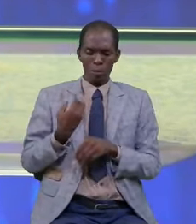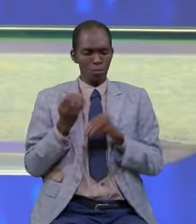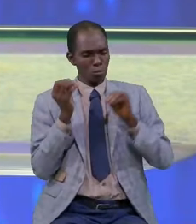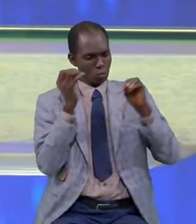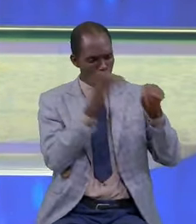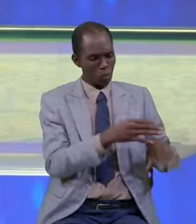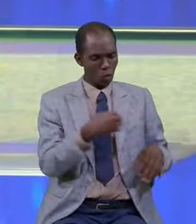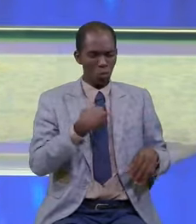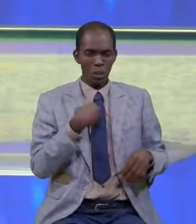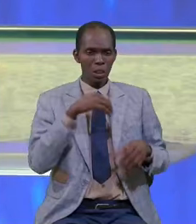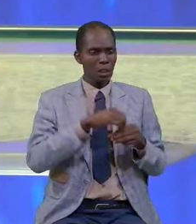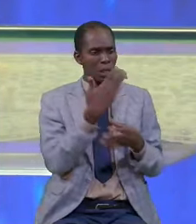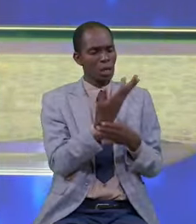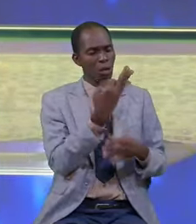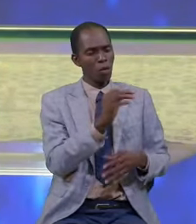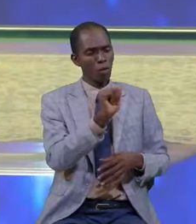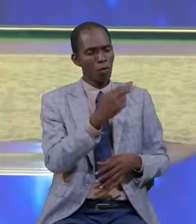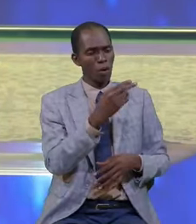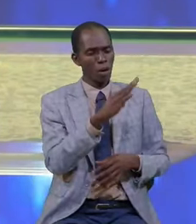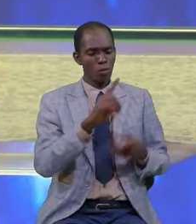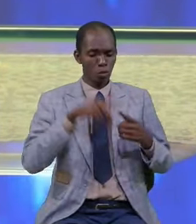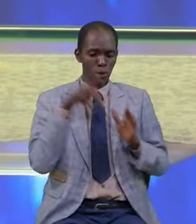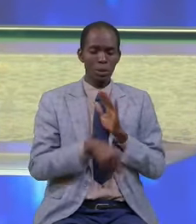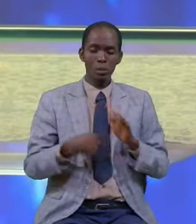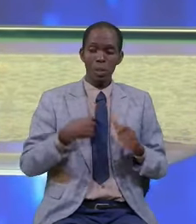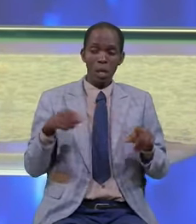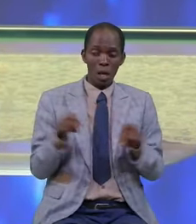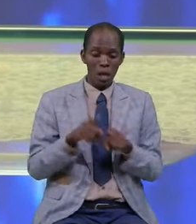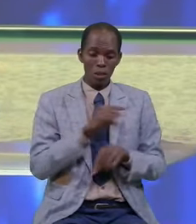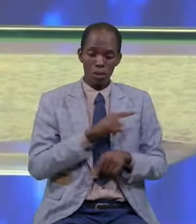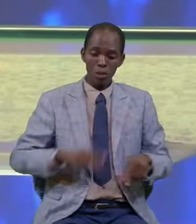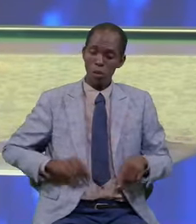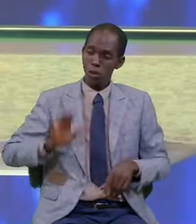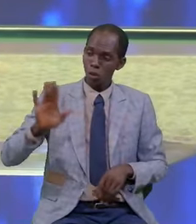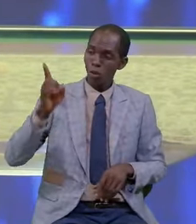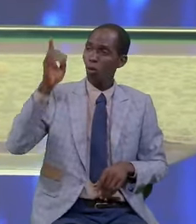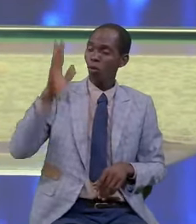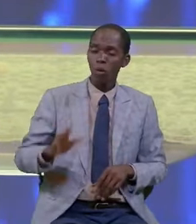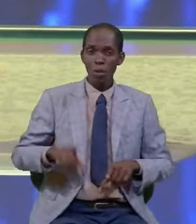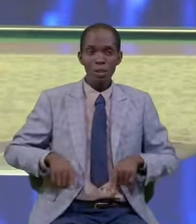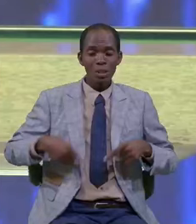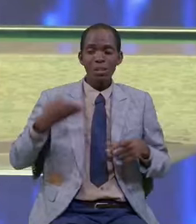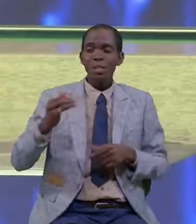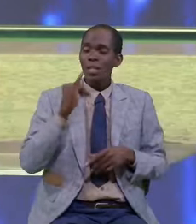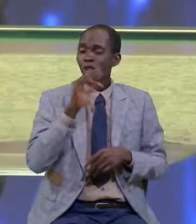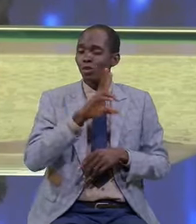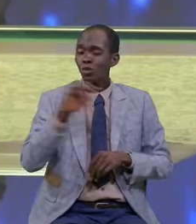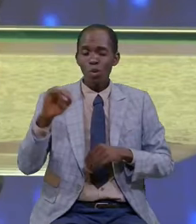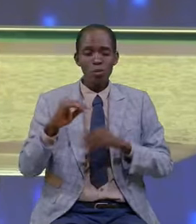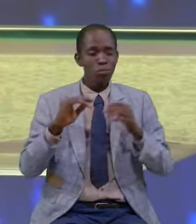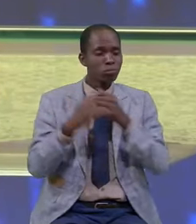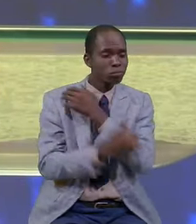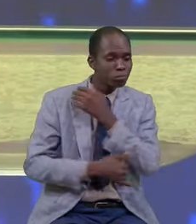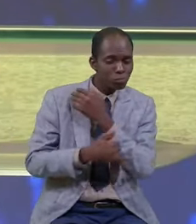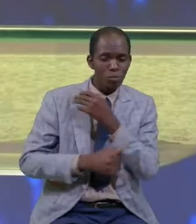d'Akab qui me fera mourir? L'Éternel vivant, il n'est ni nation ni royaume où mon maître